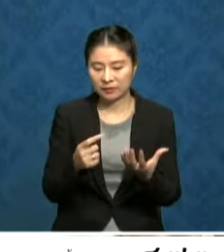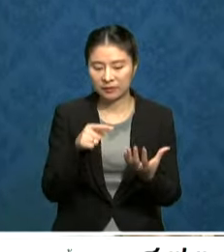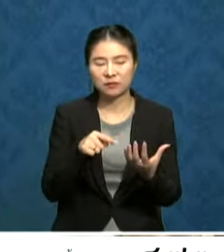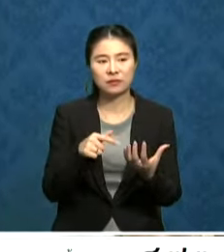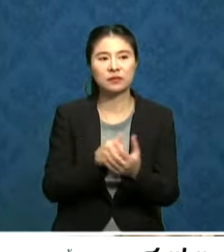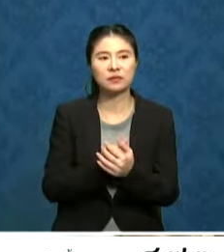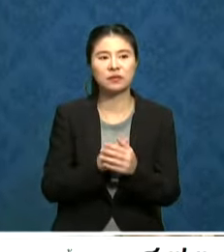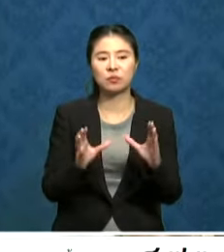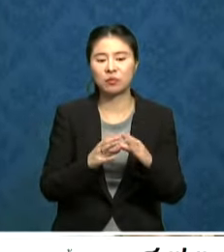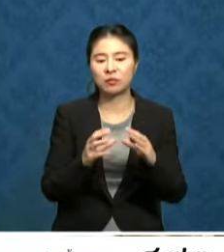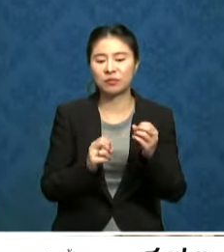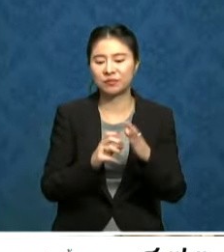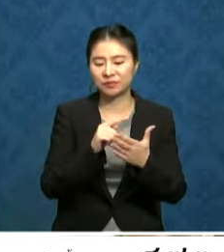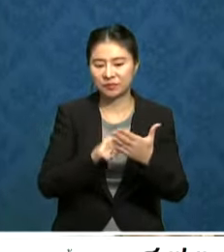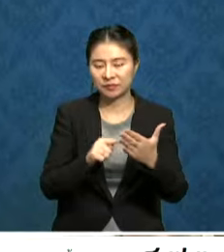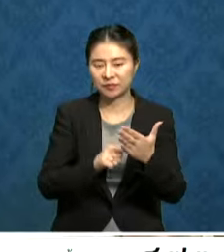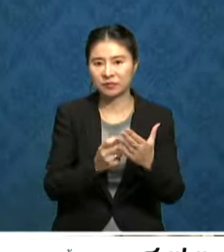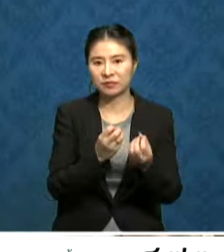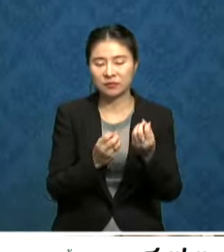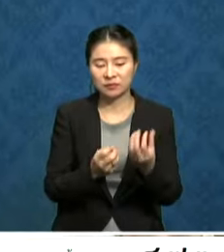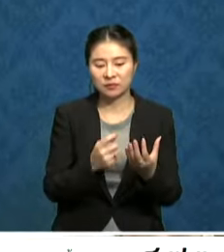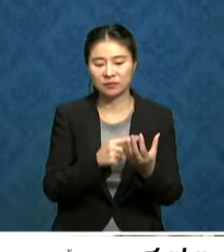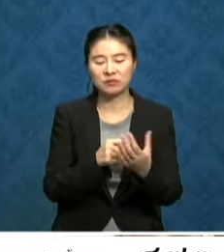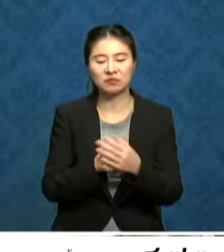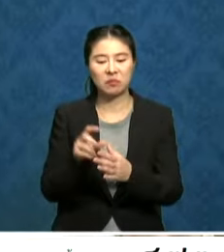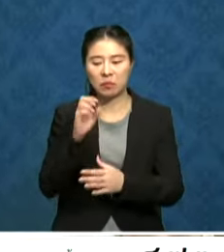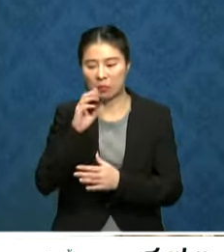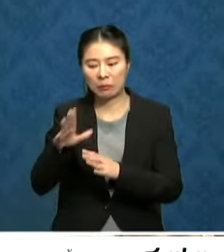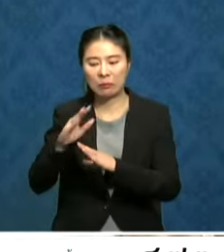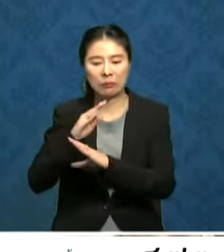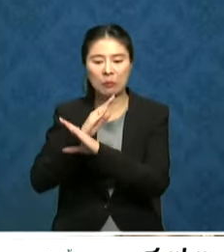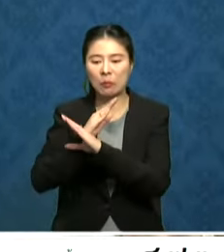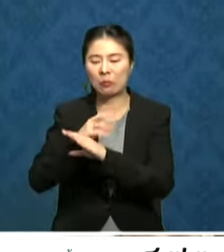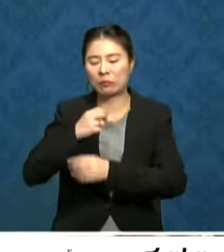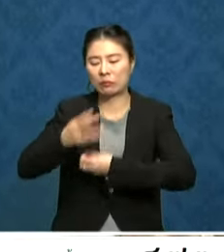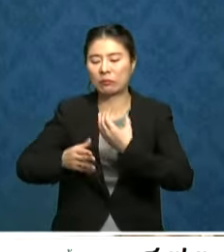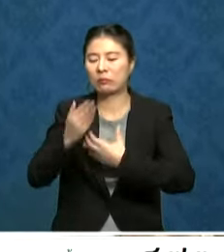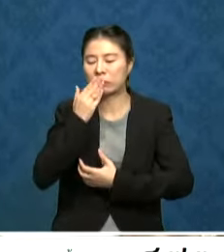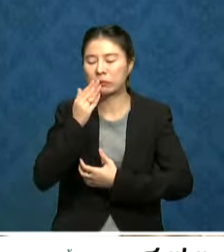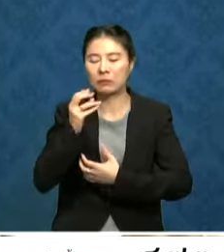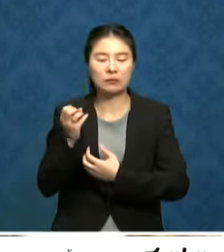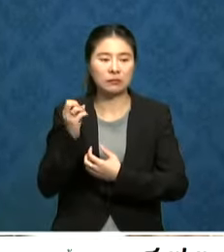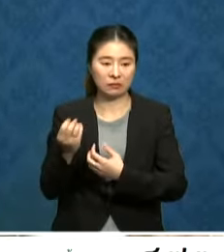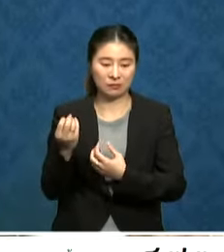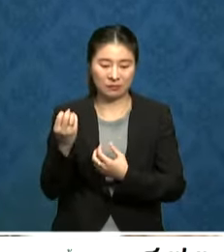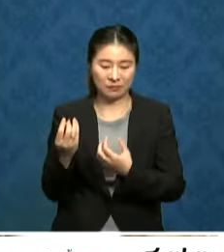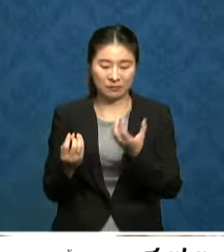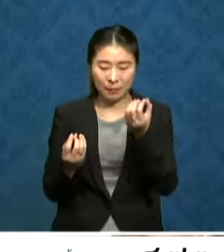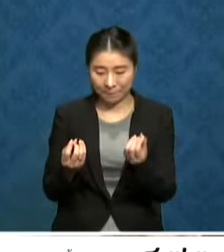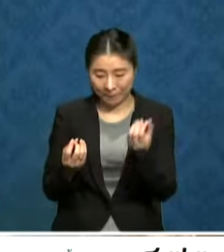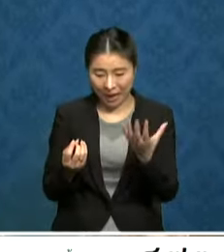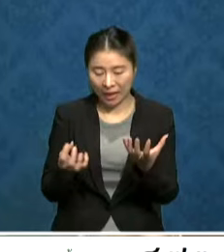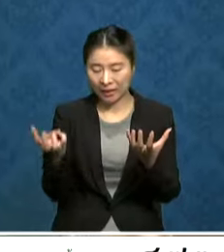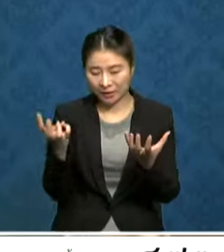คะแนนเสียงข้างมากต้องสูงกว่าคะแนนเสียงไม่แสดงความคิดเห็นในเรื่องที่จัดทำประชามตินั้นซึ่งนี่หมายความ